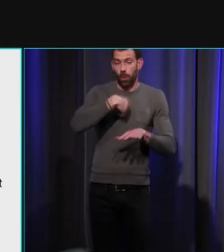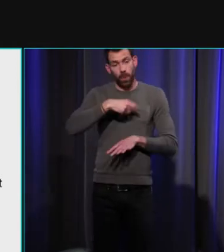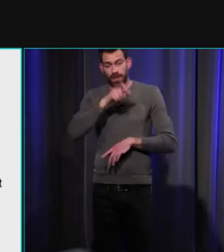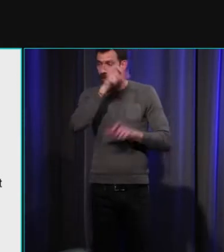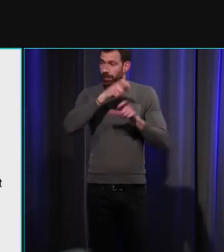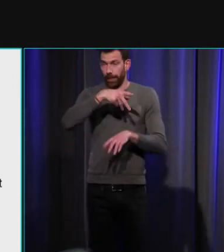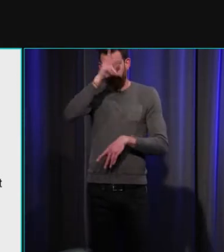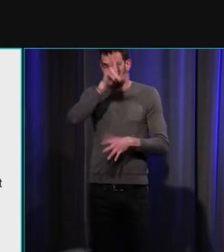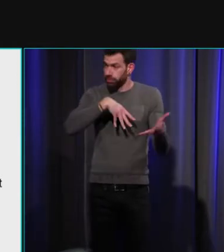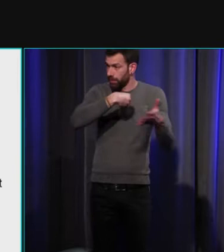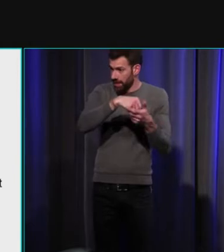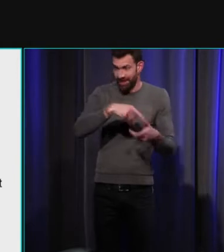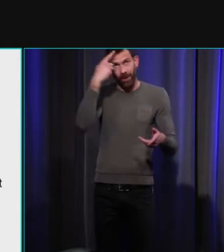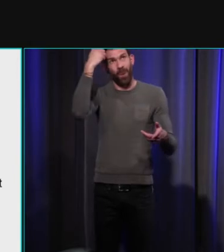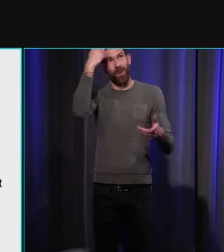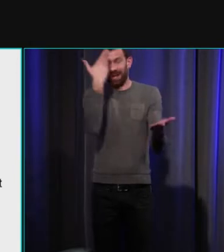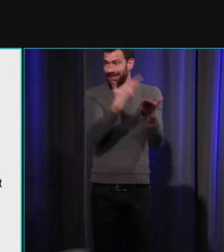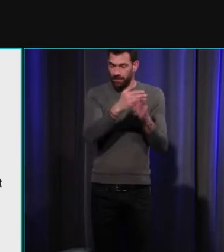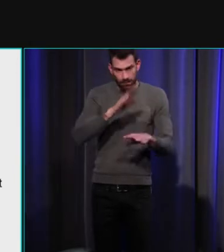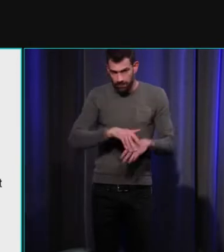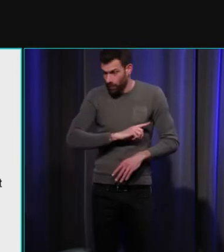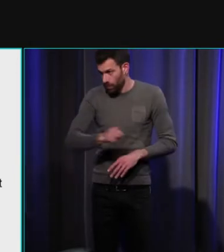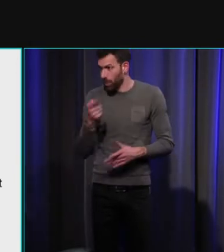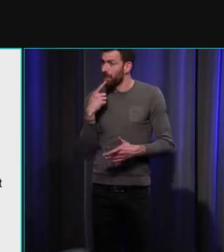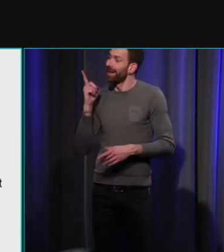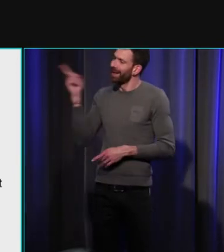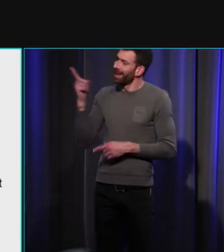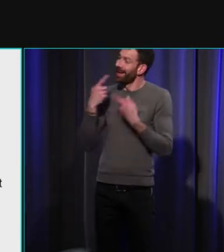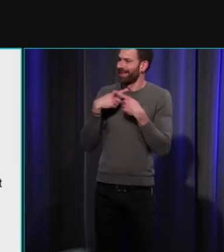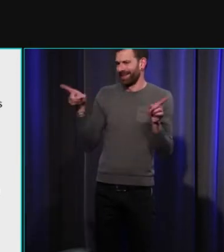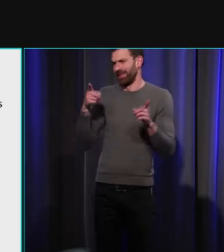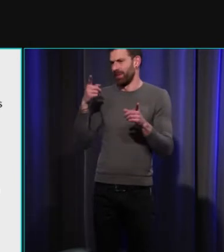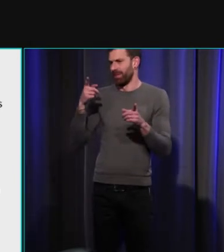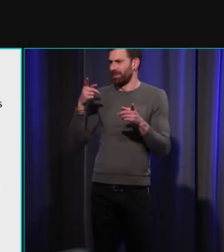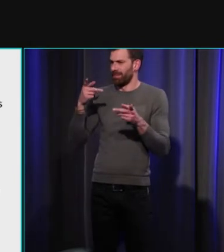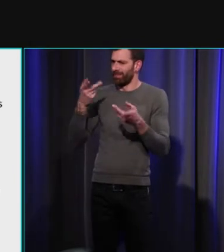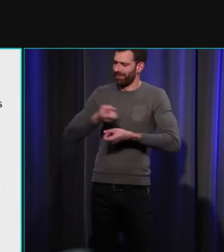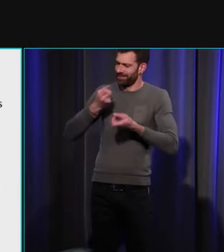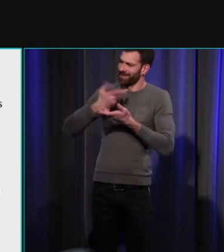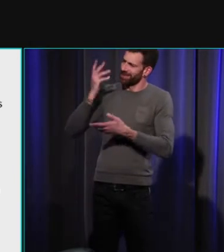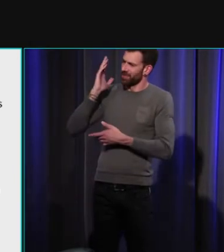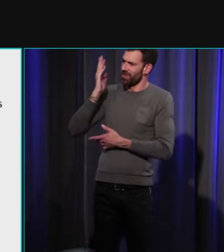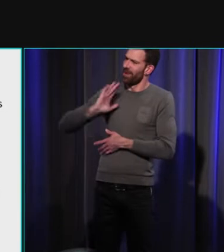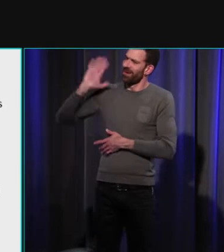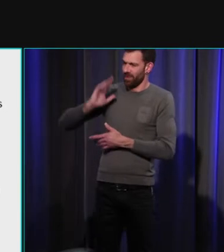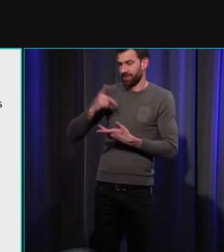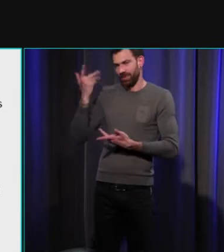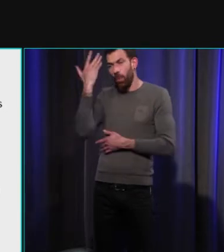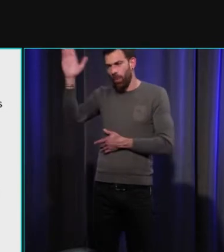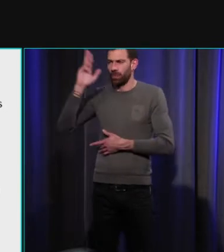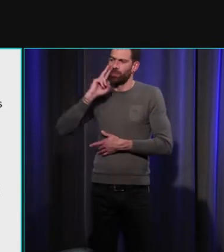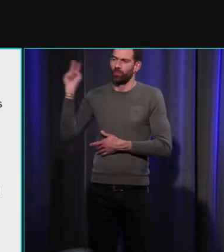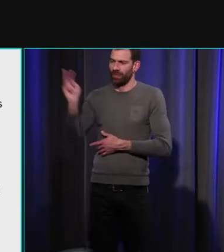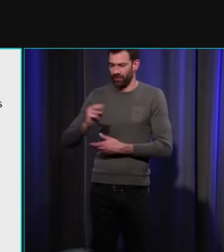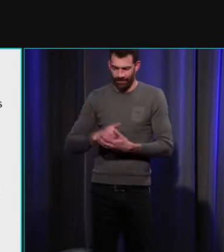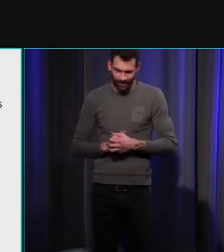extrêmement idéaliste et oh mais on n'est plus dans les discours providentialiste vous voyez on est dans un autre monde alors bien